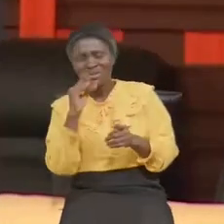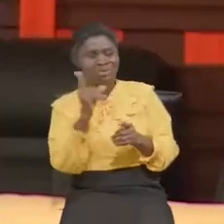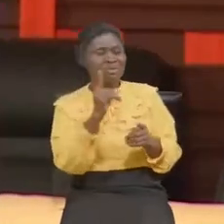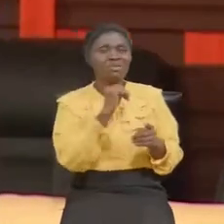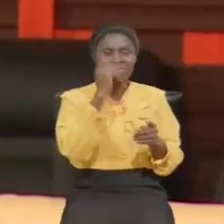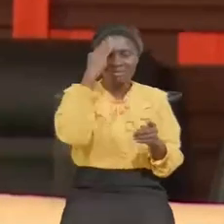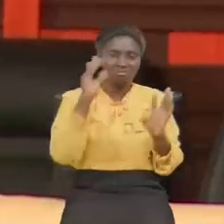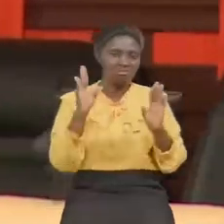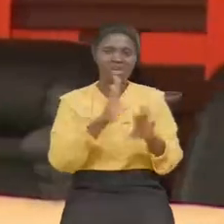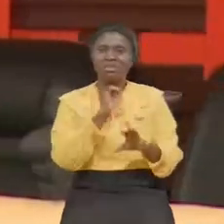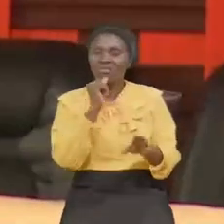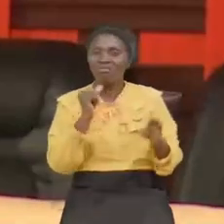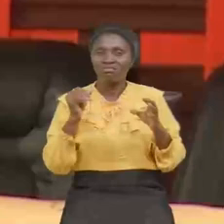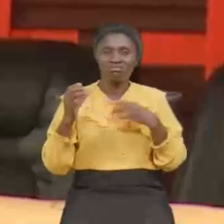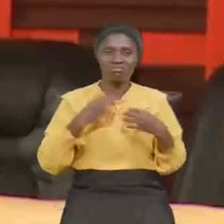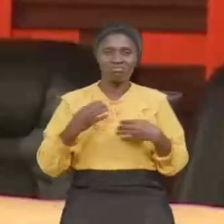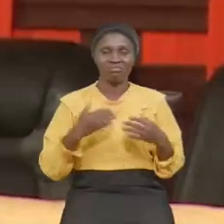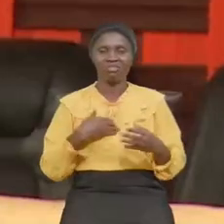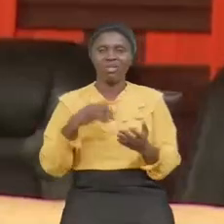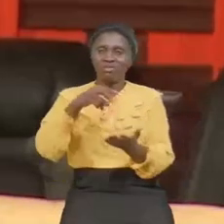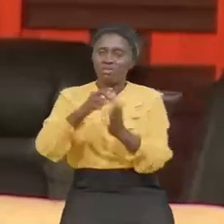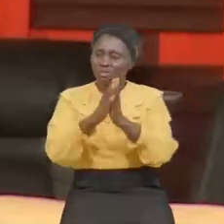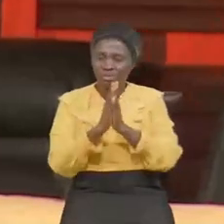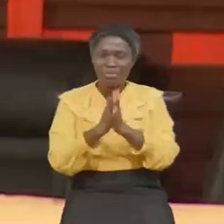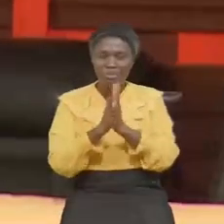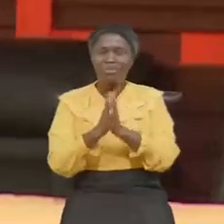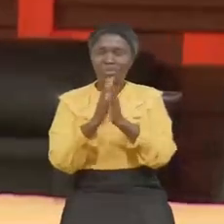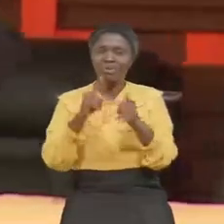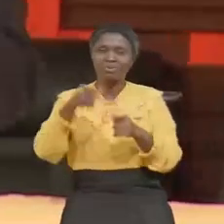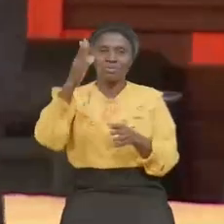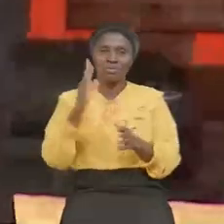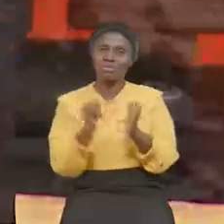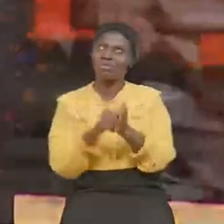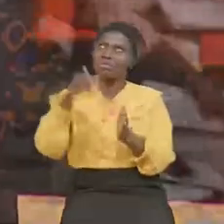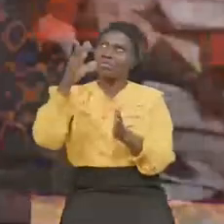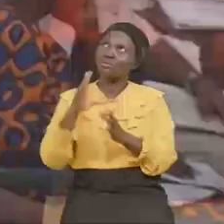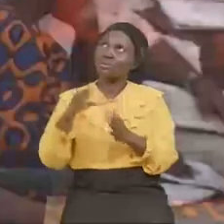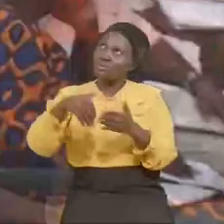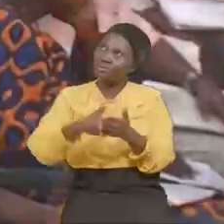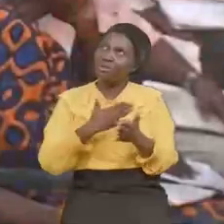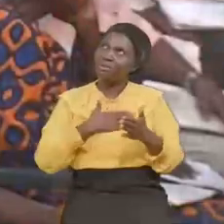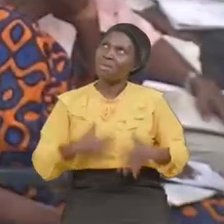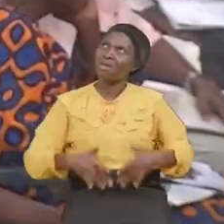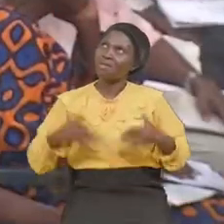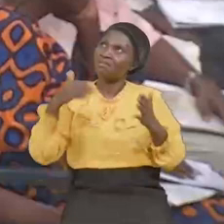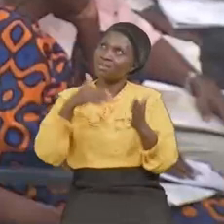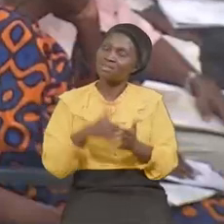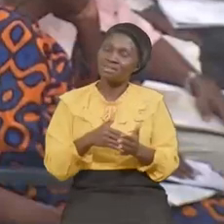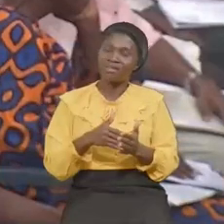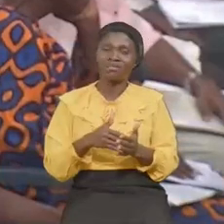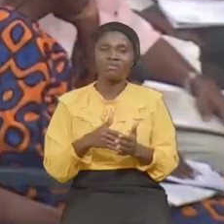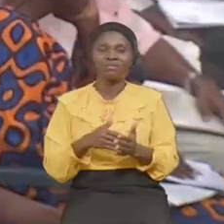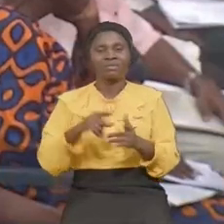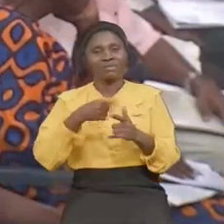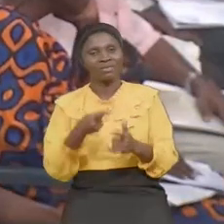disaient, Seigneur, fais-le pour moi encore. Renouvelle ma vie encore. Réveille-moi encore. Et on finissait